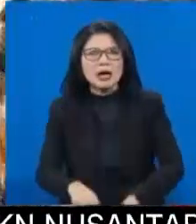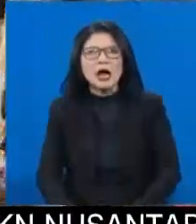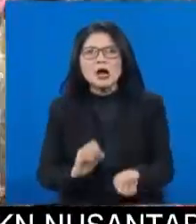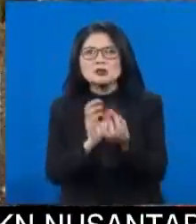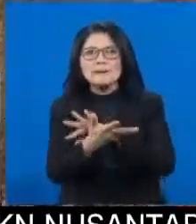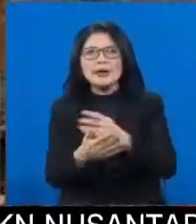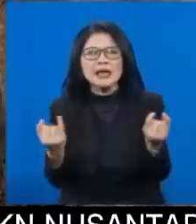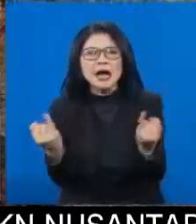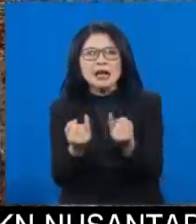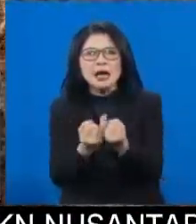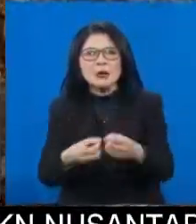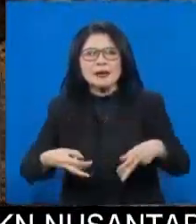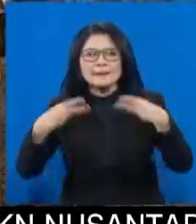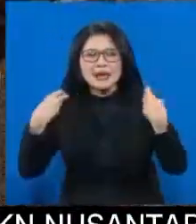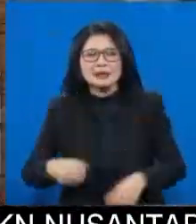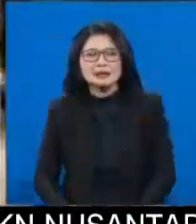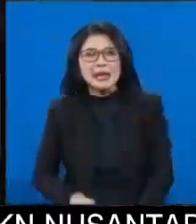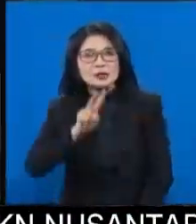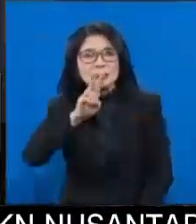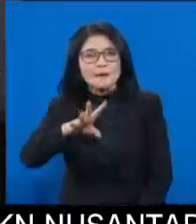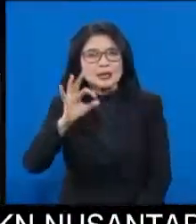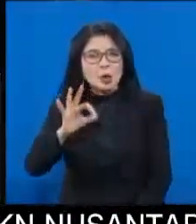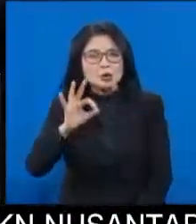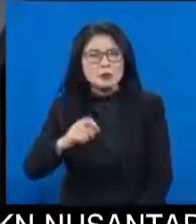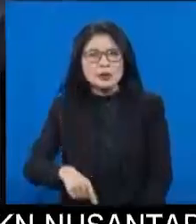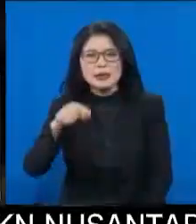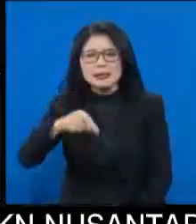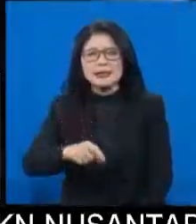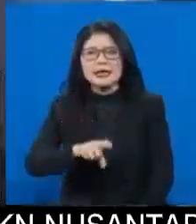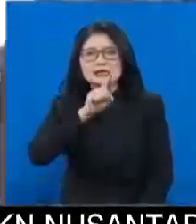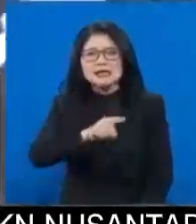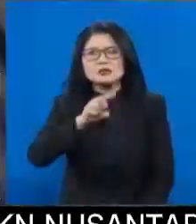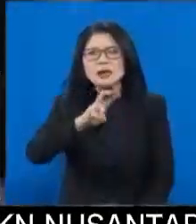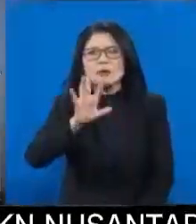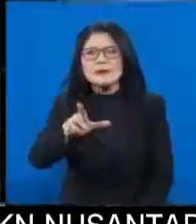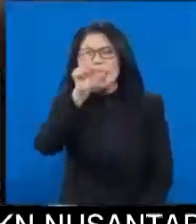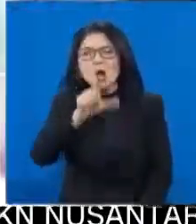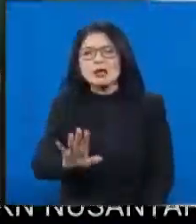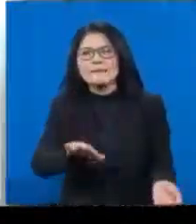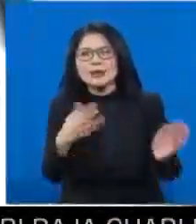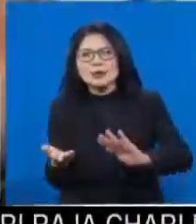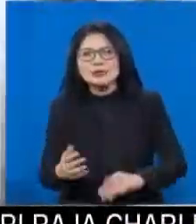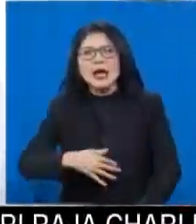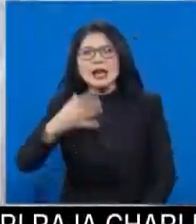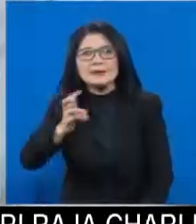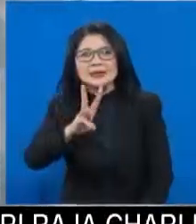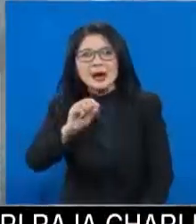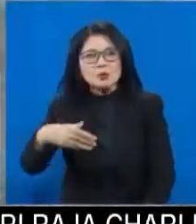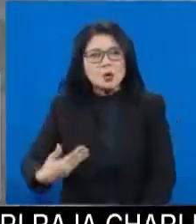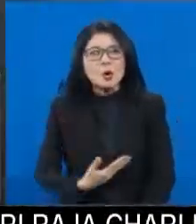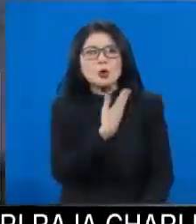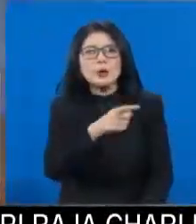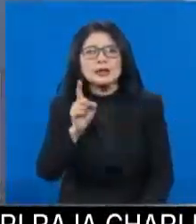malam. Sampai 24 Oktober, tragedi ini menewaskan 135 orang dan lebih dari 30 korban